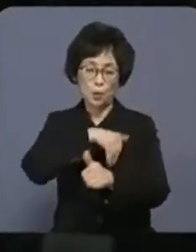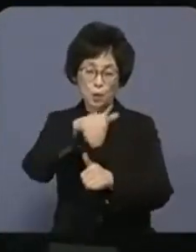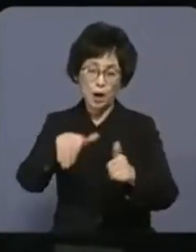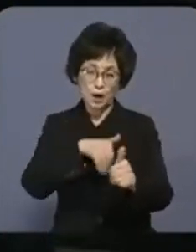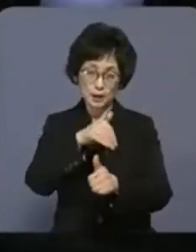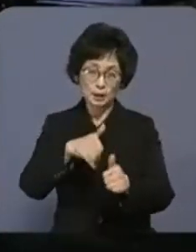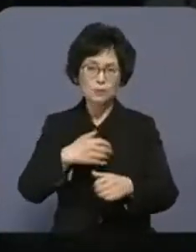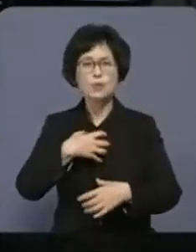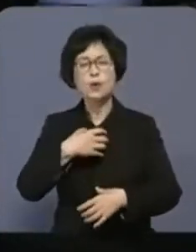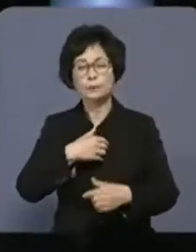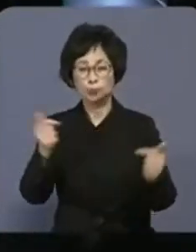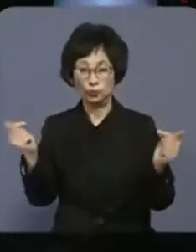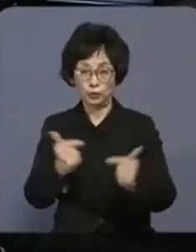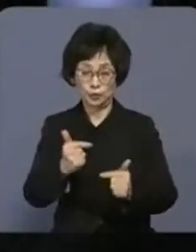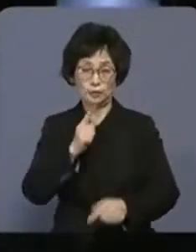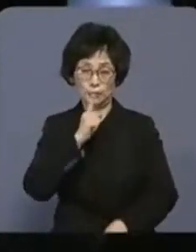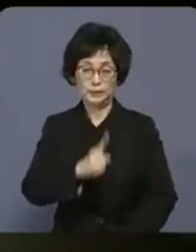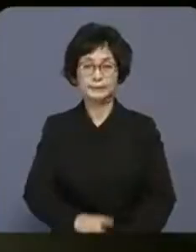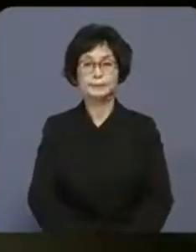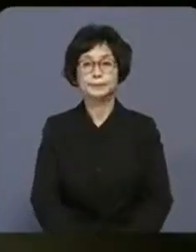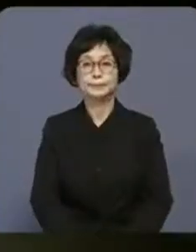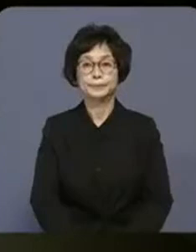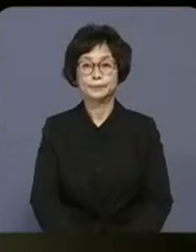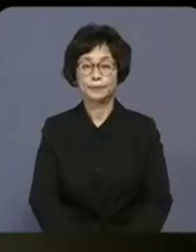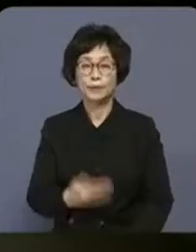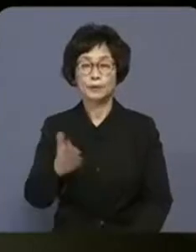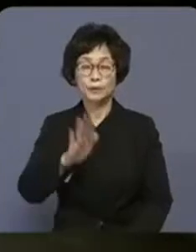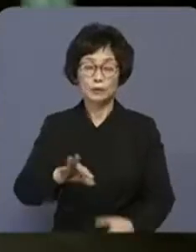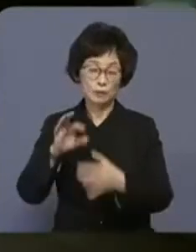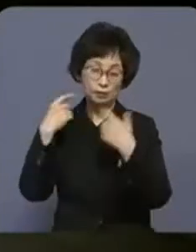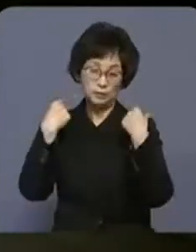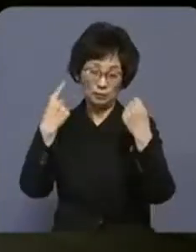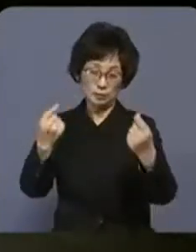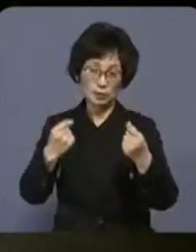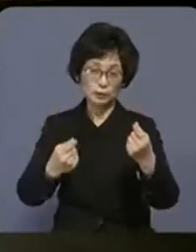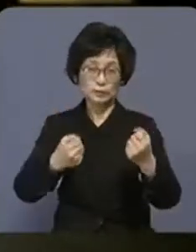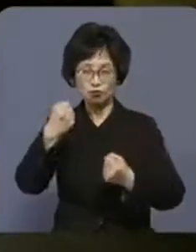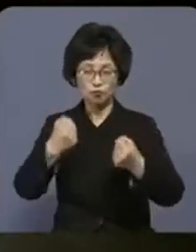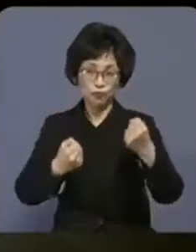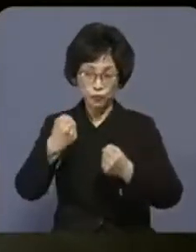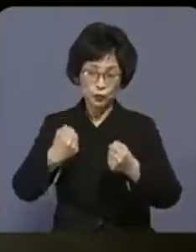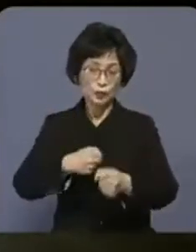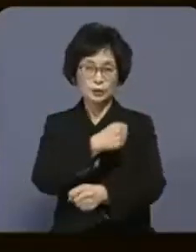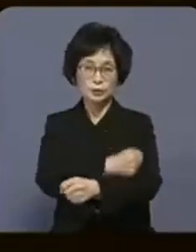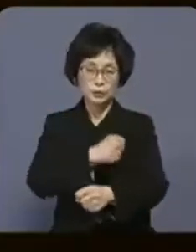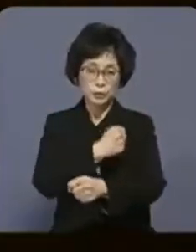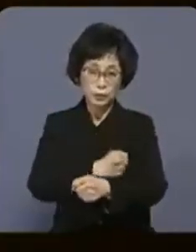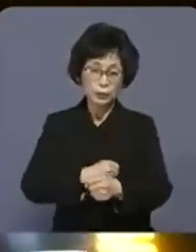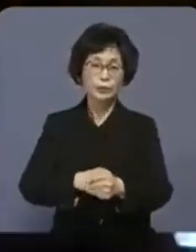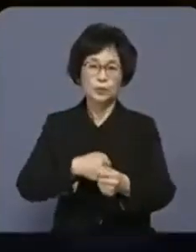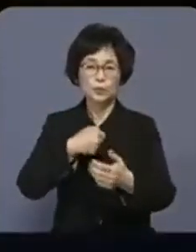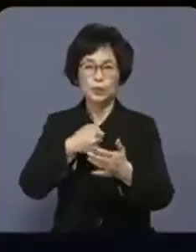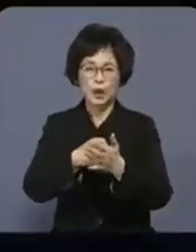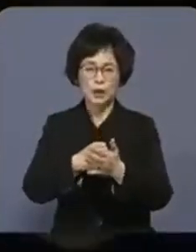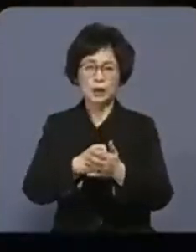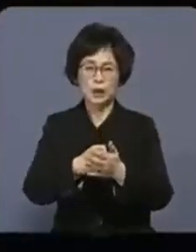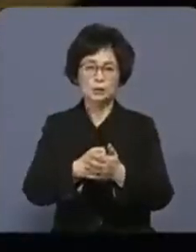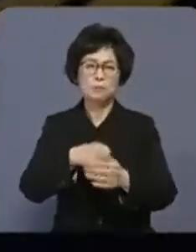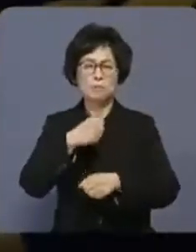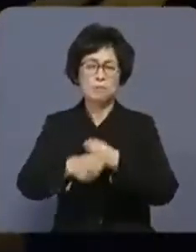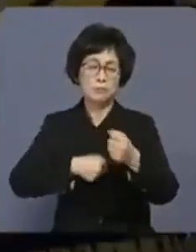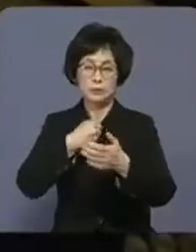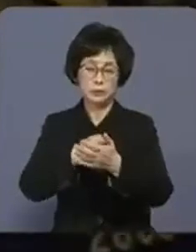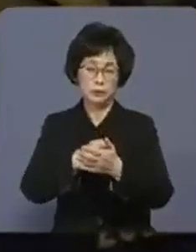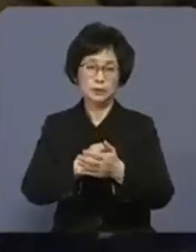줄었다는 게 지표로 확인된 겁니다 하지만 여전히 화물 운송 운임이 합리적 기준 없이 불안정하기 결정됐다는 점에 대해서는